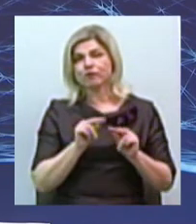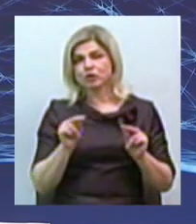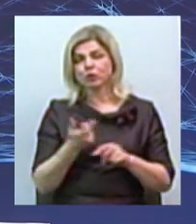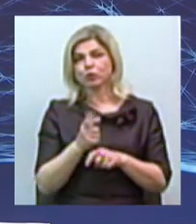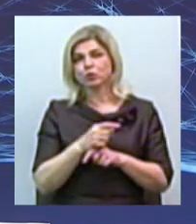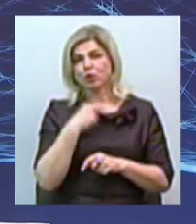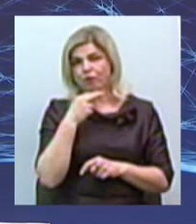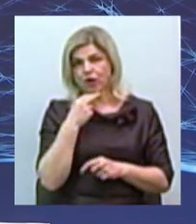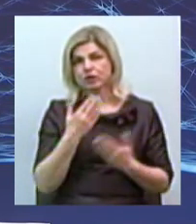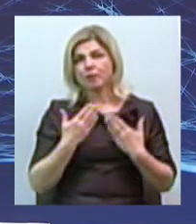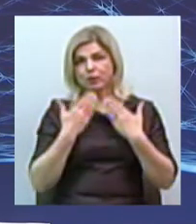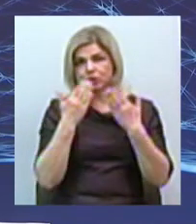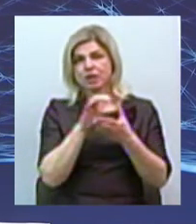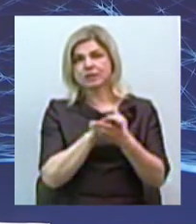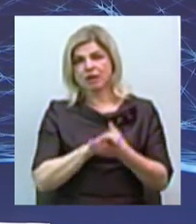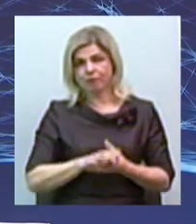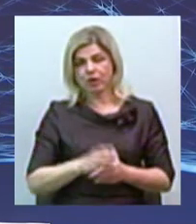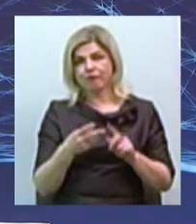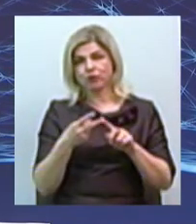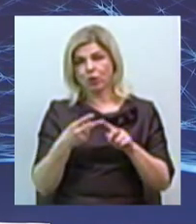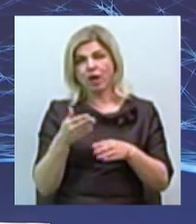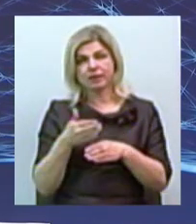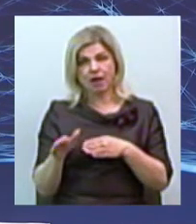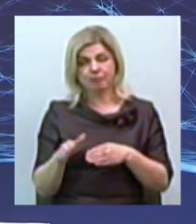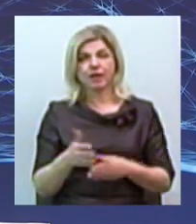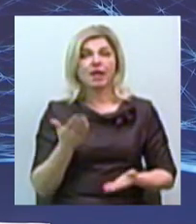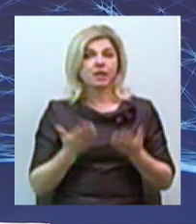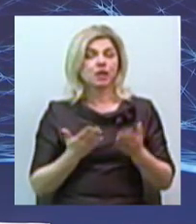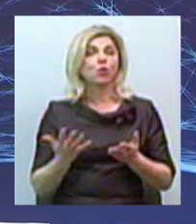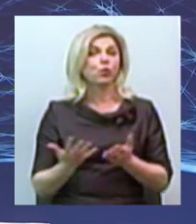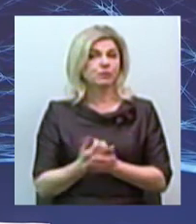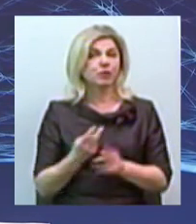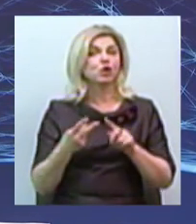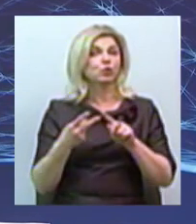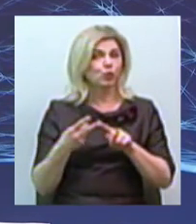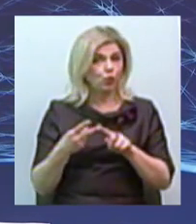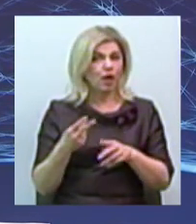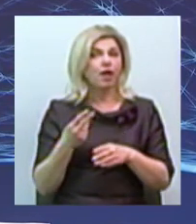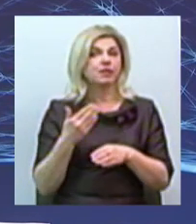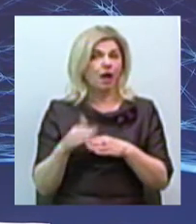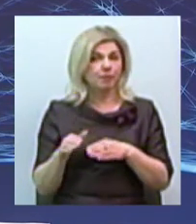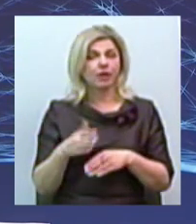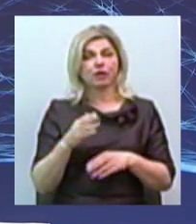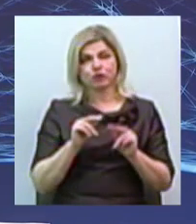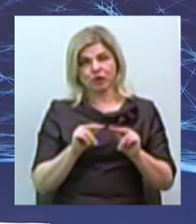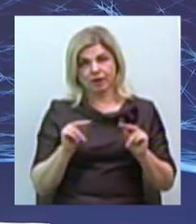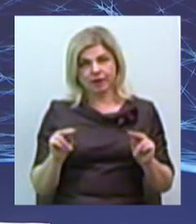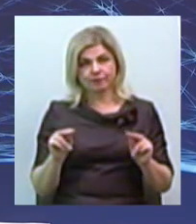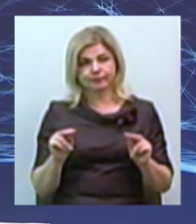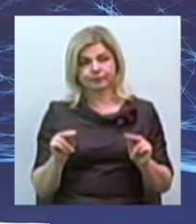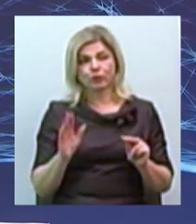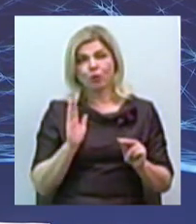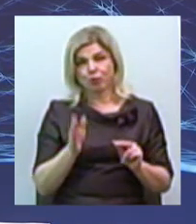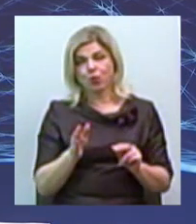дуже уважно прочитає і ознайомиться з другим етапом. В разі успішного проходження завершення другого етапу, наші вчителі